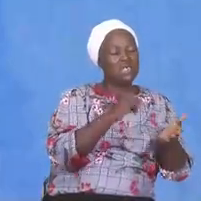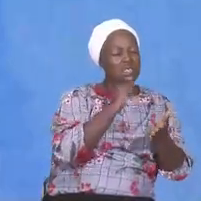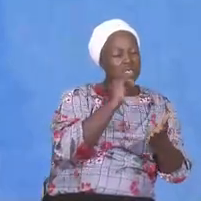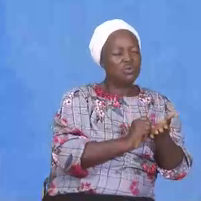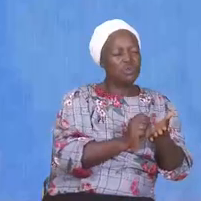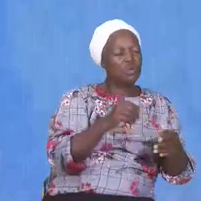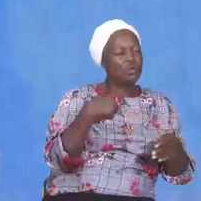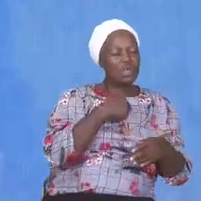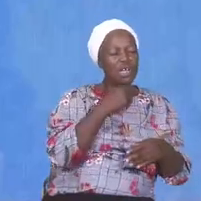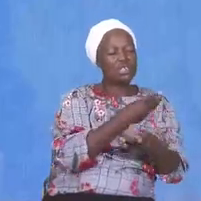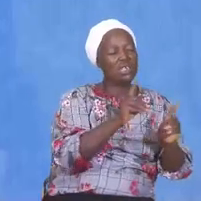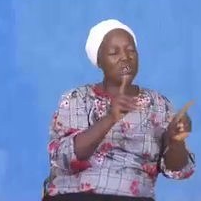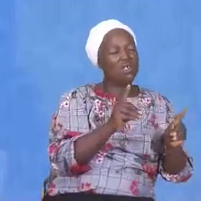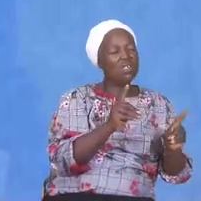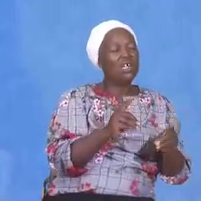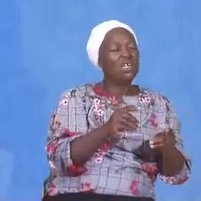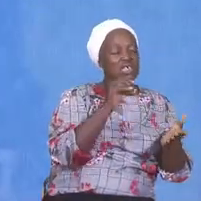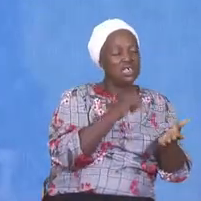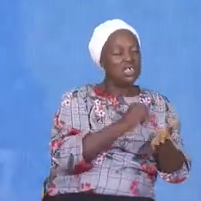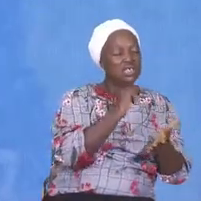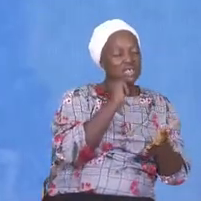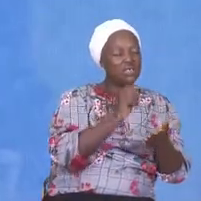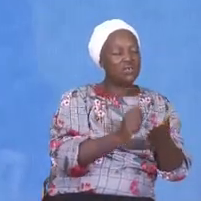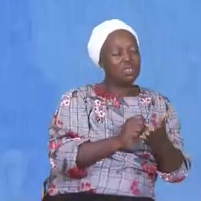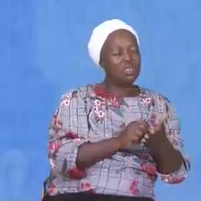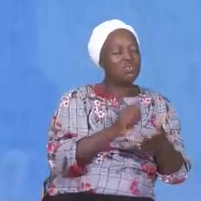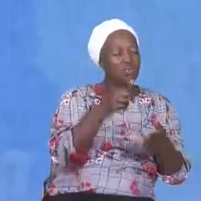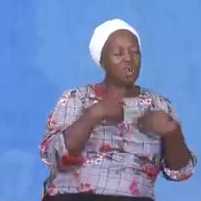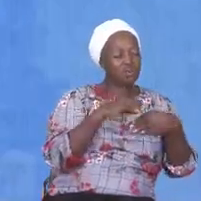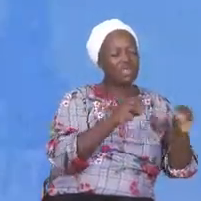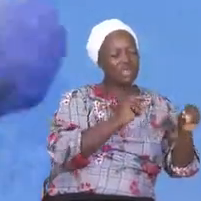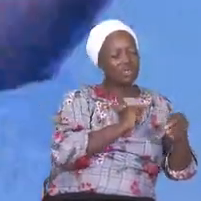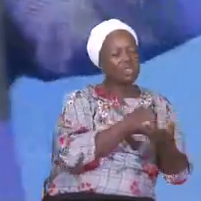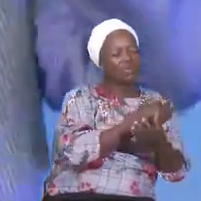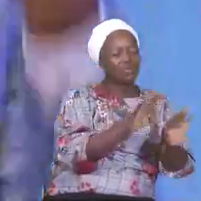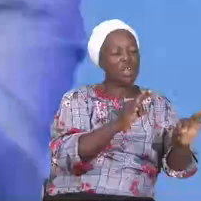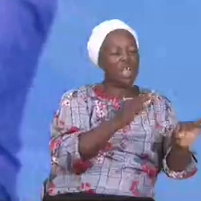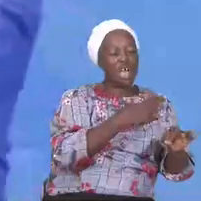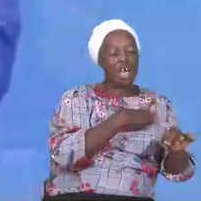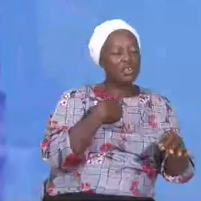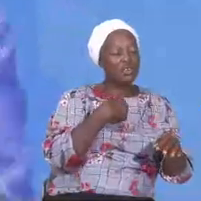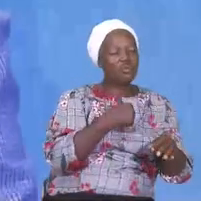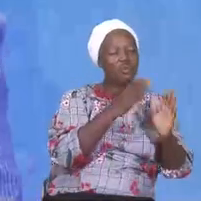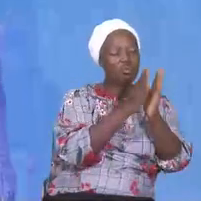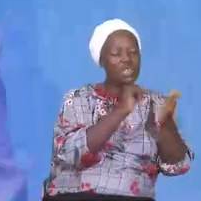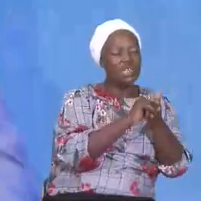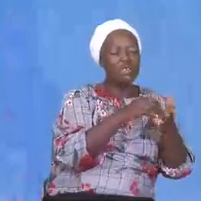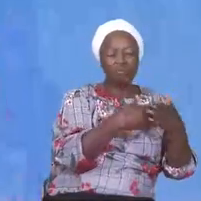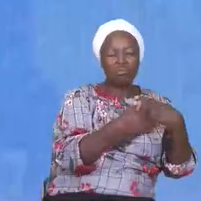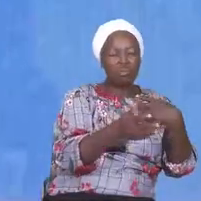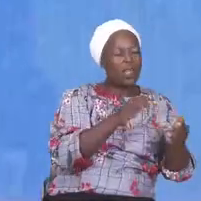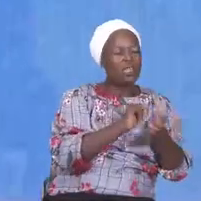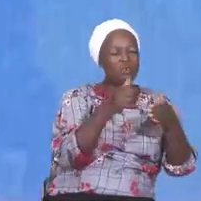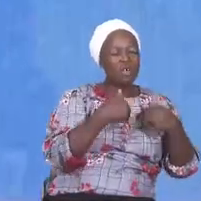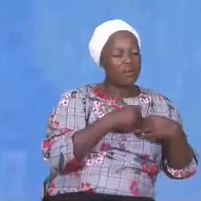c'est il est écrit que nous sommes sauvés, il est écrit que nous sommes guéris, il est écrit que nous sommes délivrés, il est écrit que tu nous